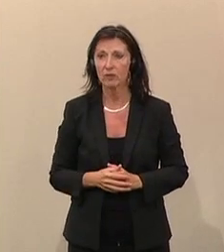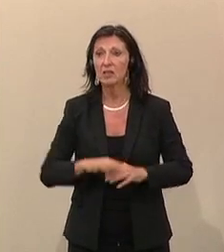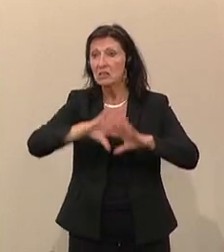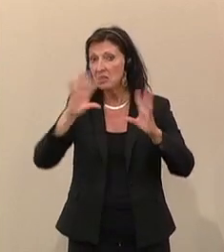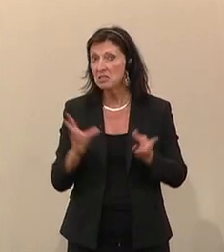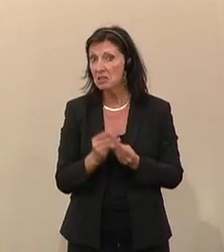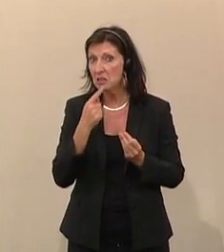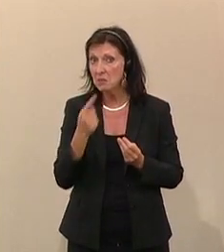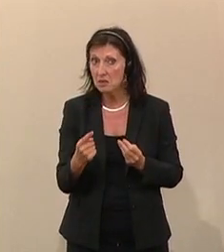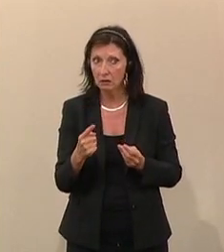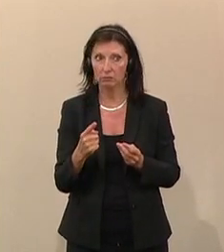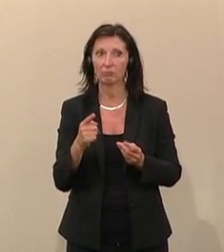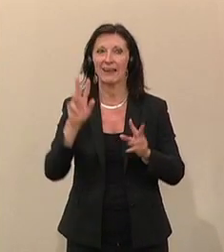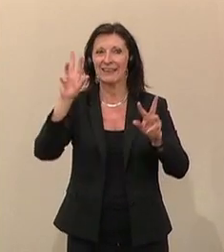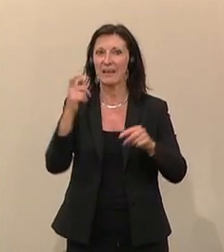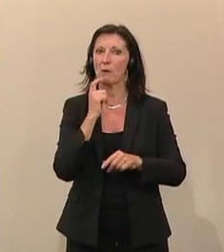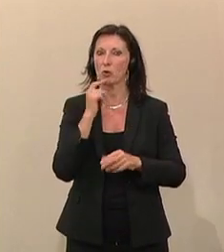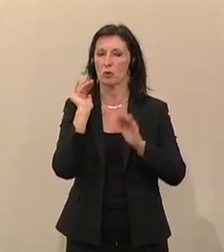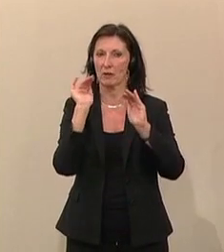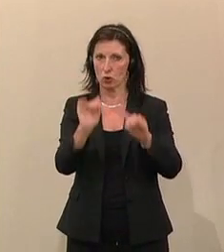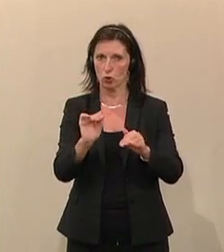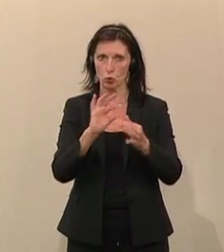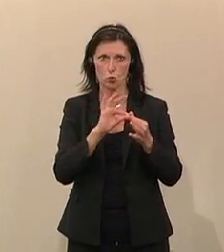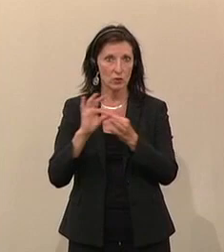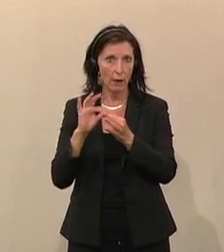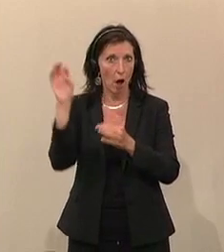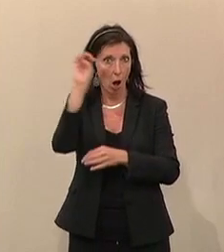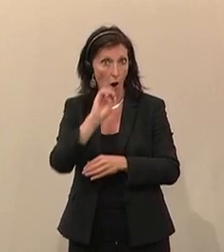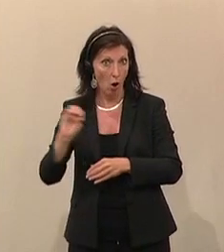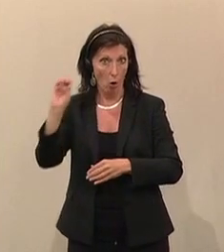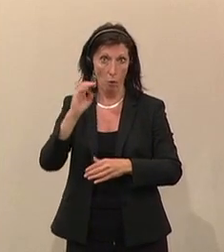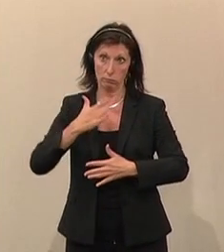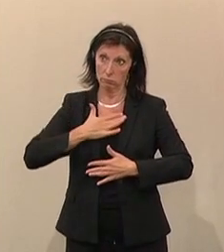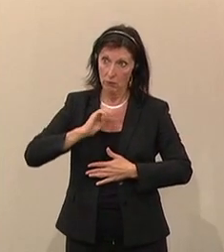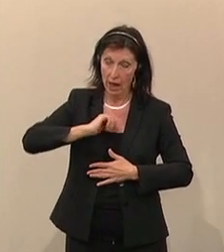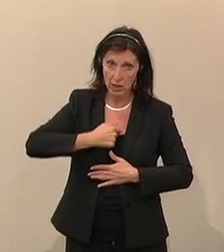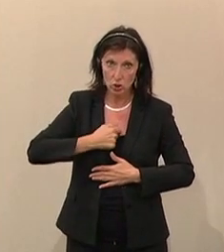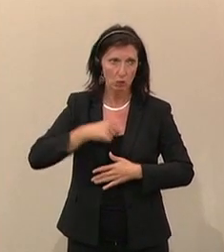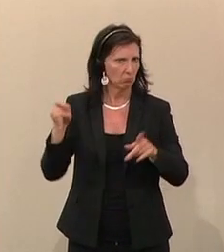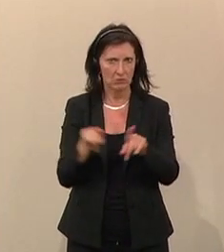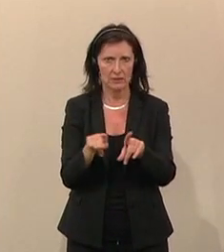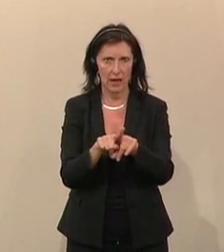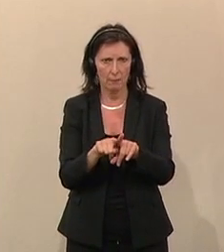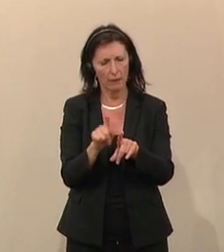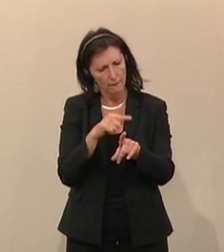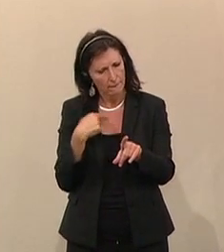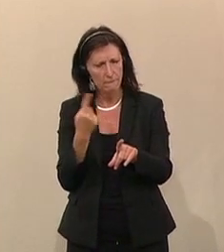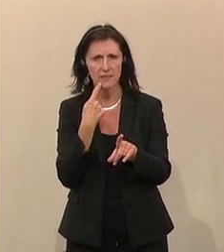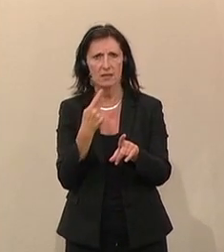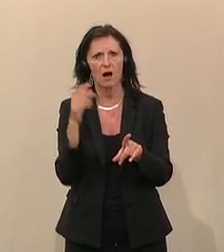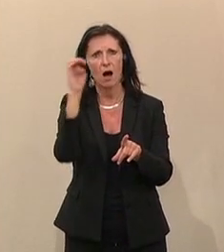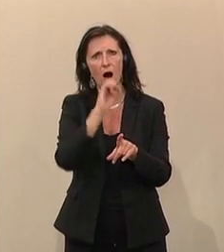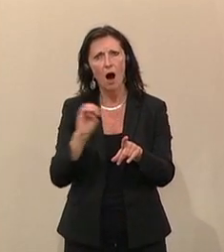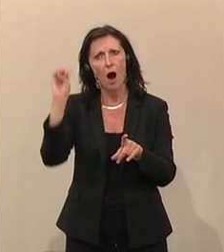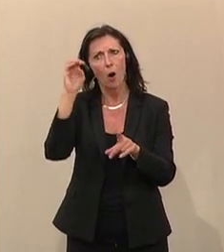unsere position im konsumentenschutz was europa betrifft ist eine unveränderte wir haben gesagt es ist wichtig in europa